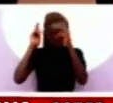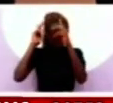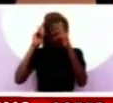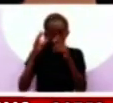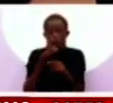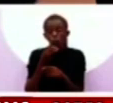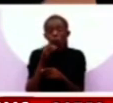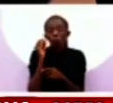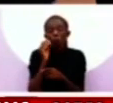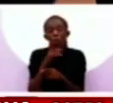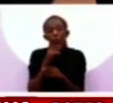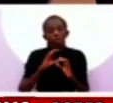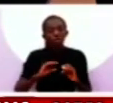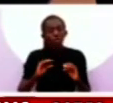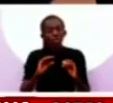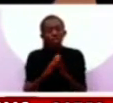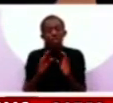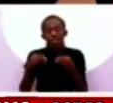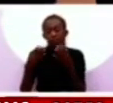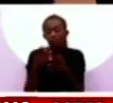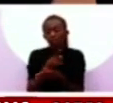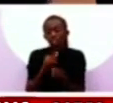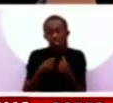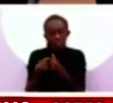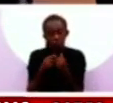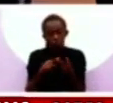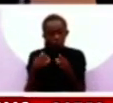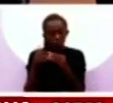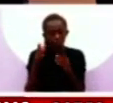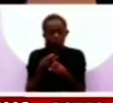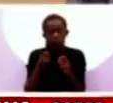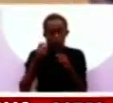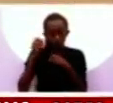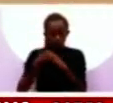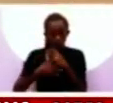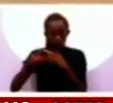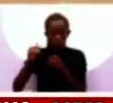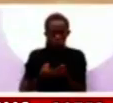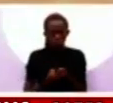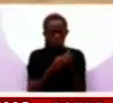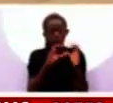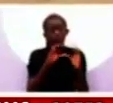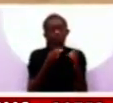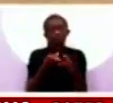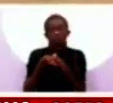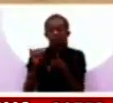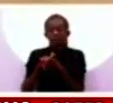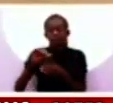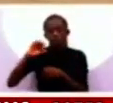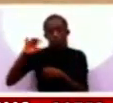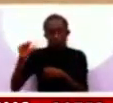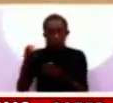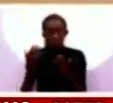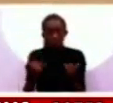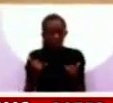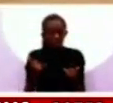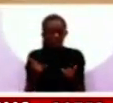boys nicholas miti ameto chang moto kwa vizi katika cunti ya busia ku fadhili vilu katika kati hiyo amby kwa